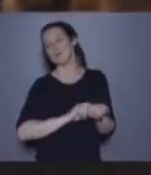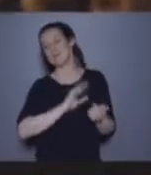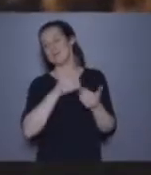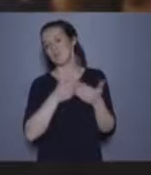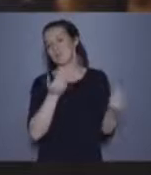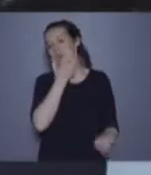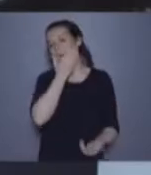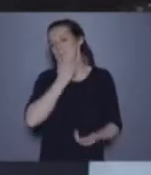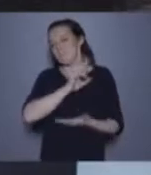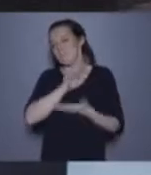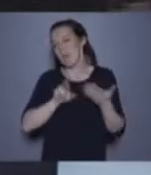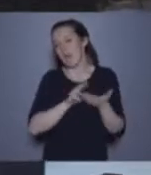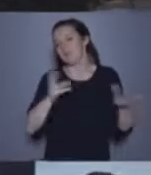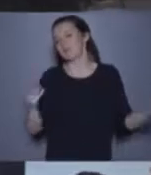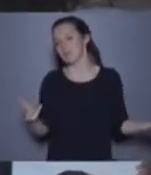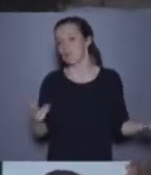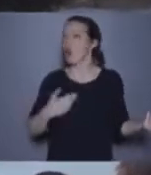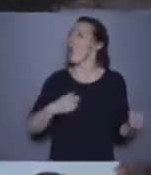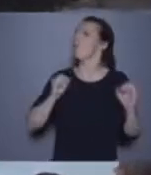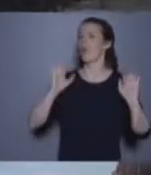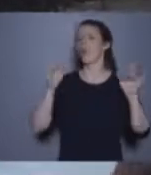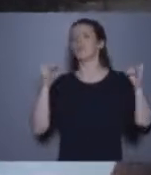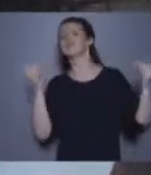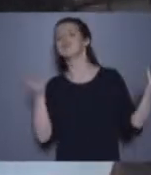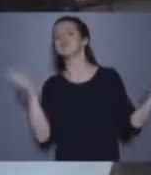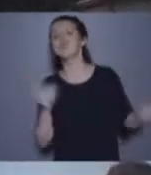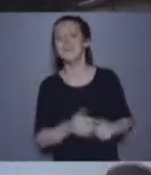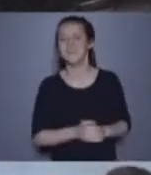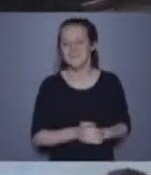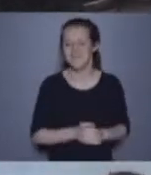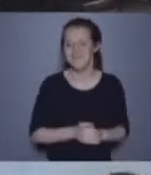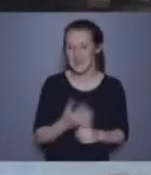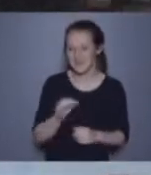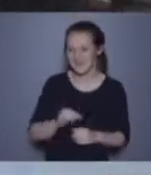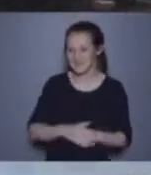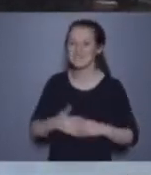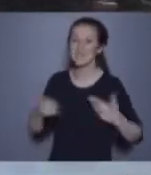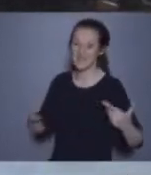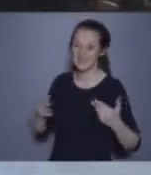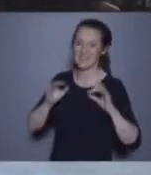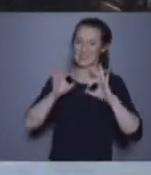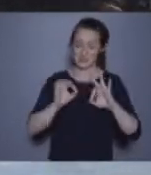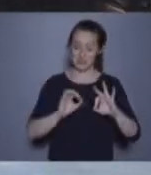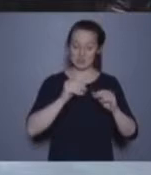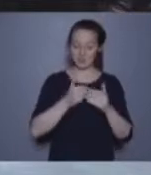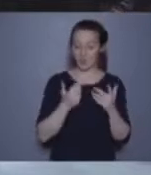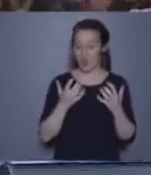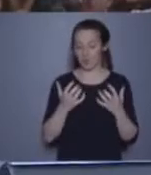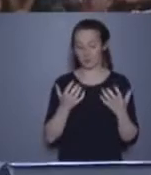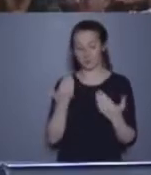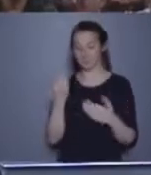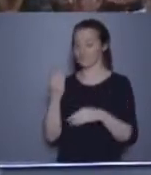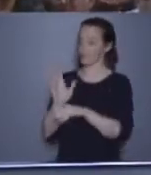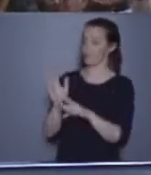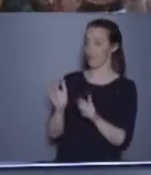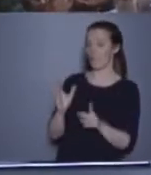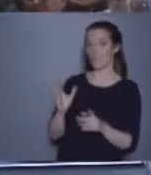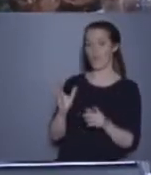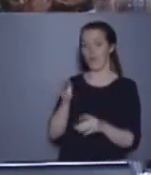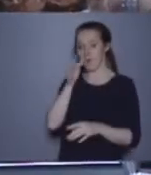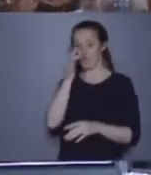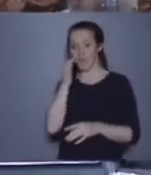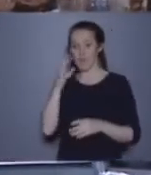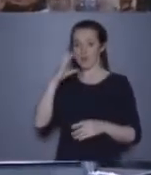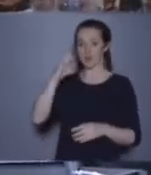bien, ah ben on a le droit quand même. Bon, eh bien, ils veulent en faire entrer qui s'appellerait du comté, qui viendrait